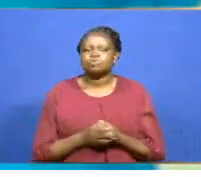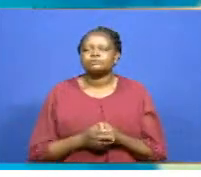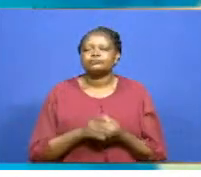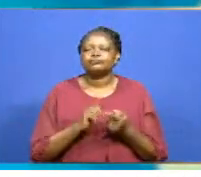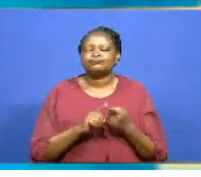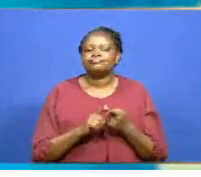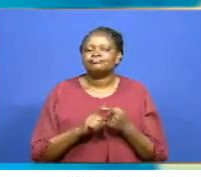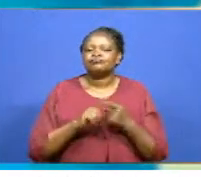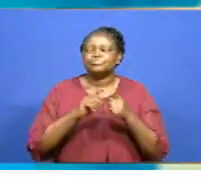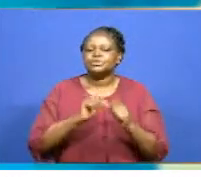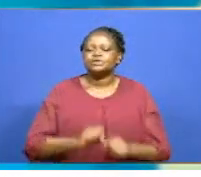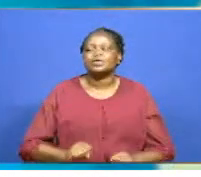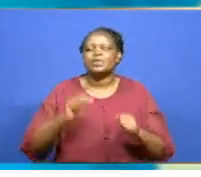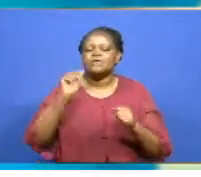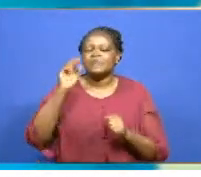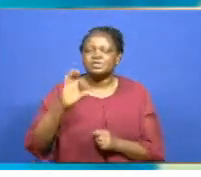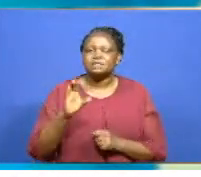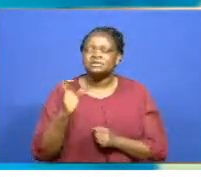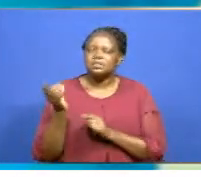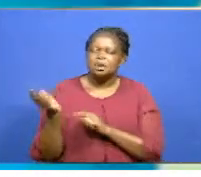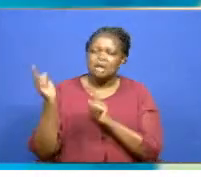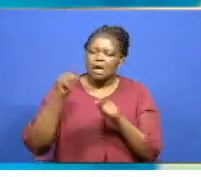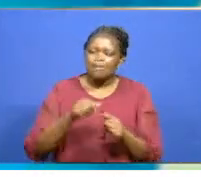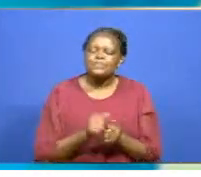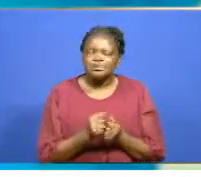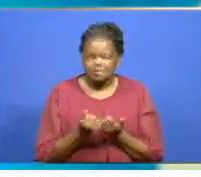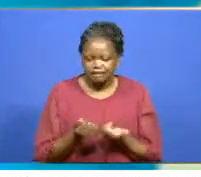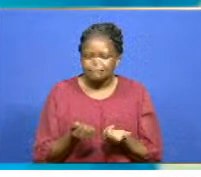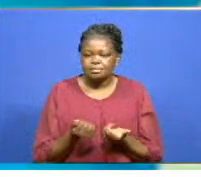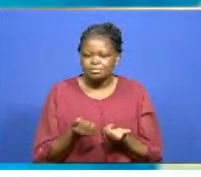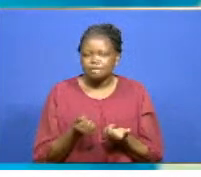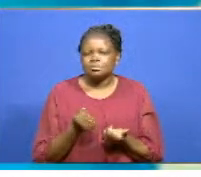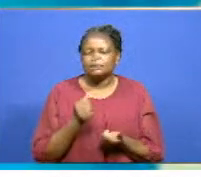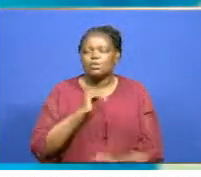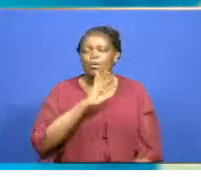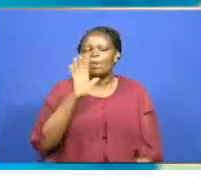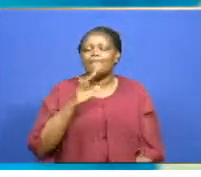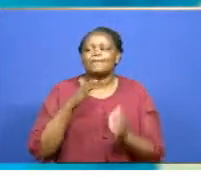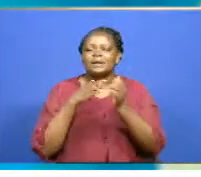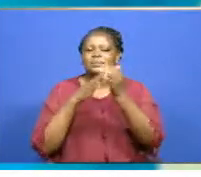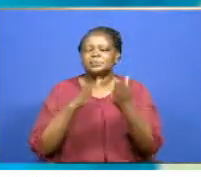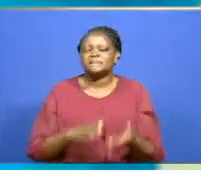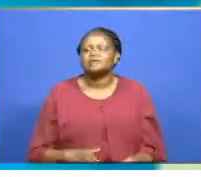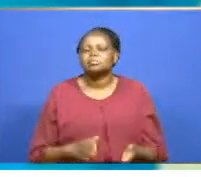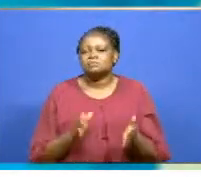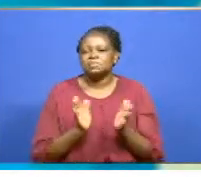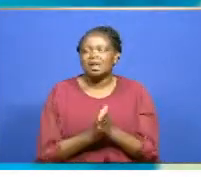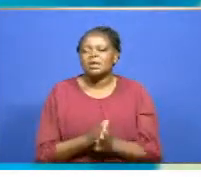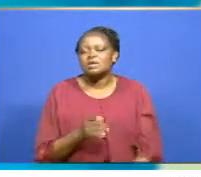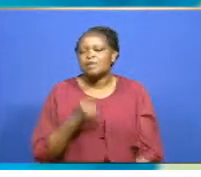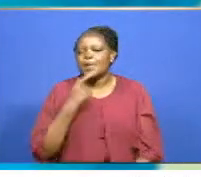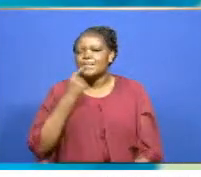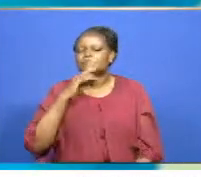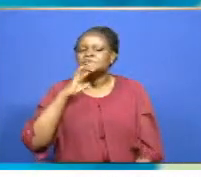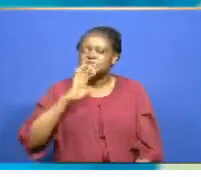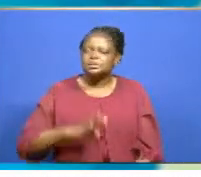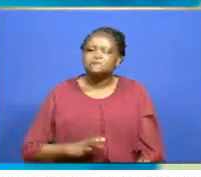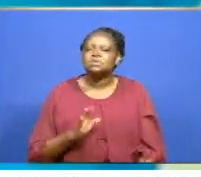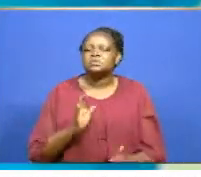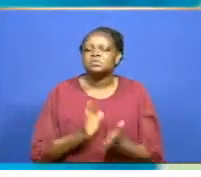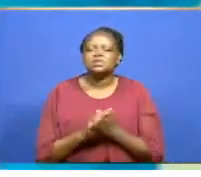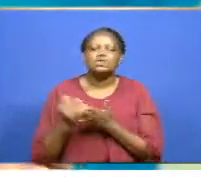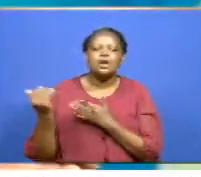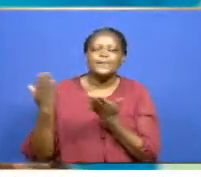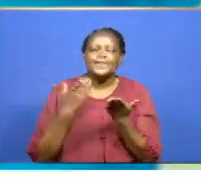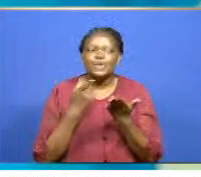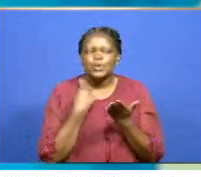wa ANC Musalia Mudavadi akikuja na vigogo wengine kama Wiper leader Kalonzo Musyoka. Tumeona akileta Gideon Moi. Tumemwona